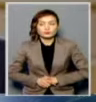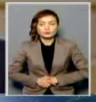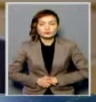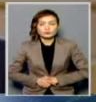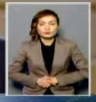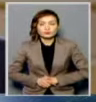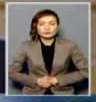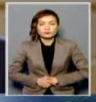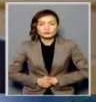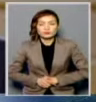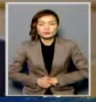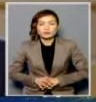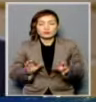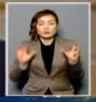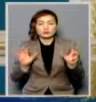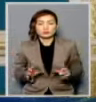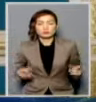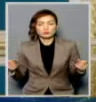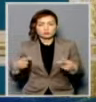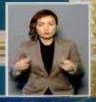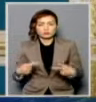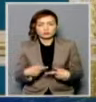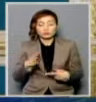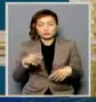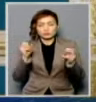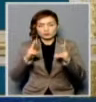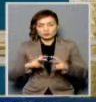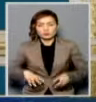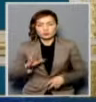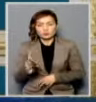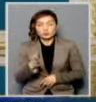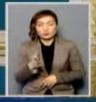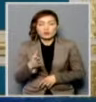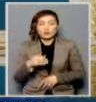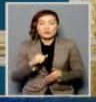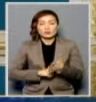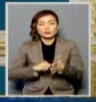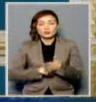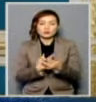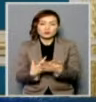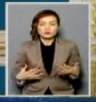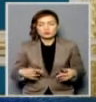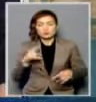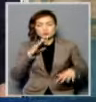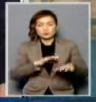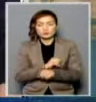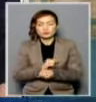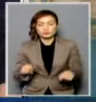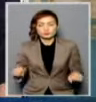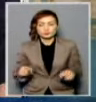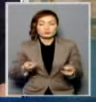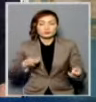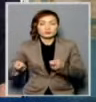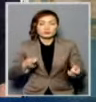Әр істің заңдылығын қарап жатыр. Оларға сенімсіздік көрсетуге ешқандай себепте қақымызды жоқ.